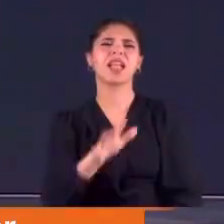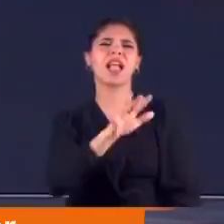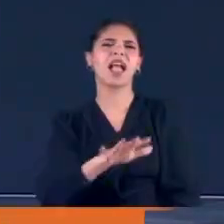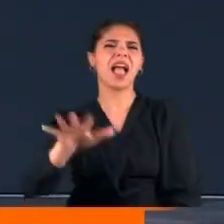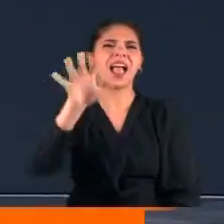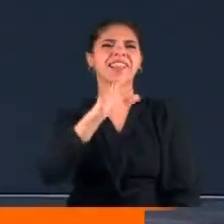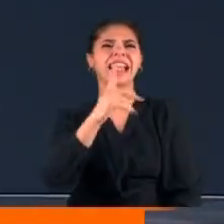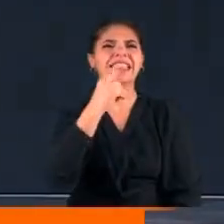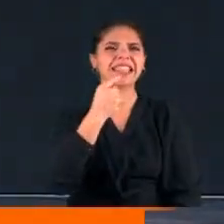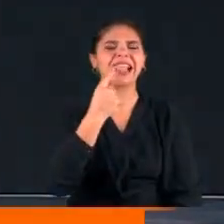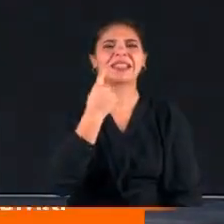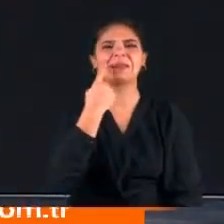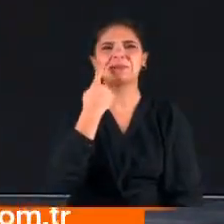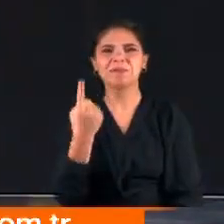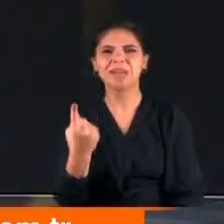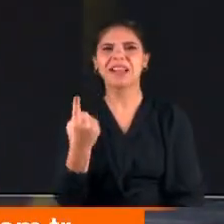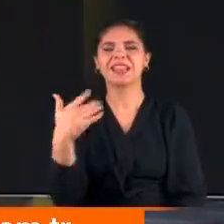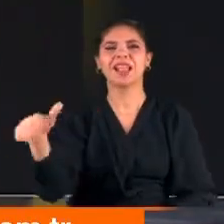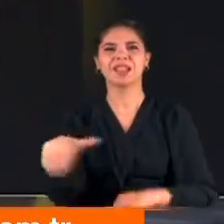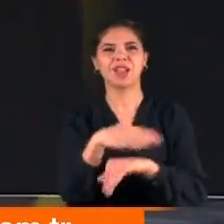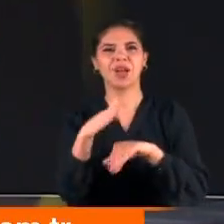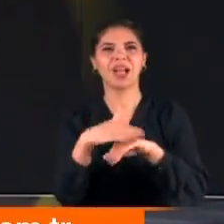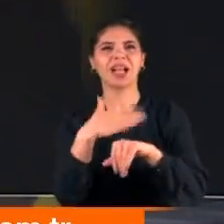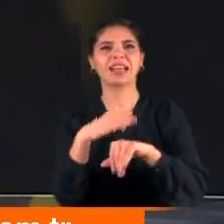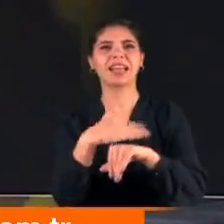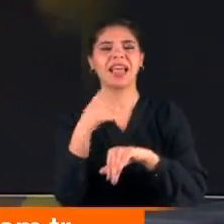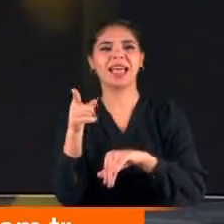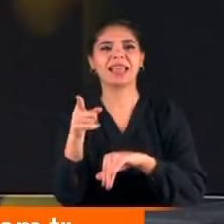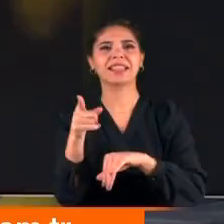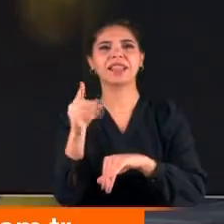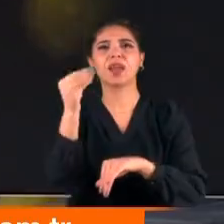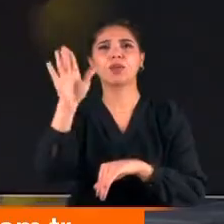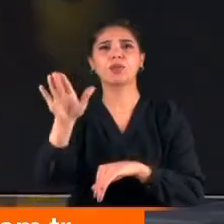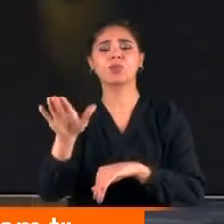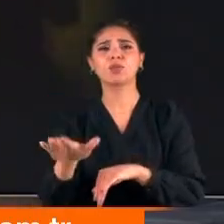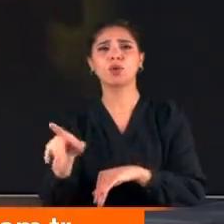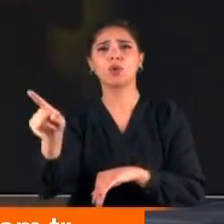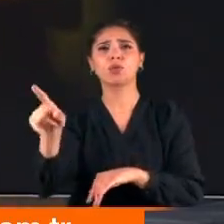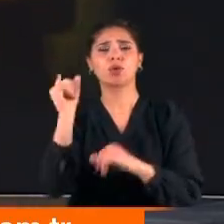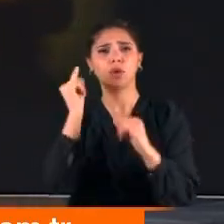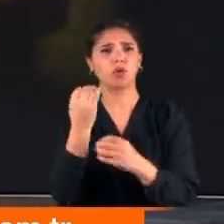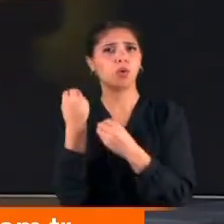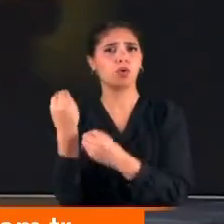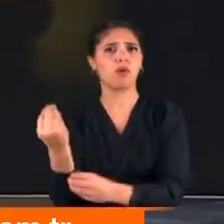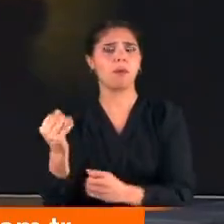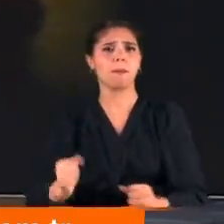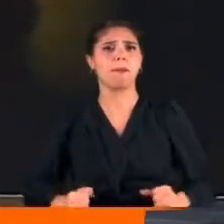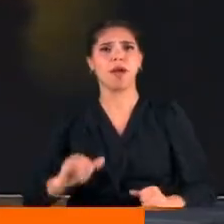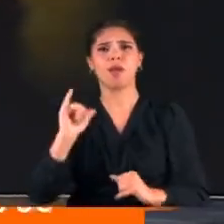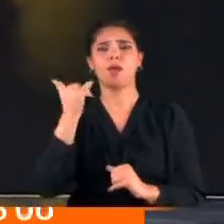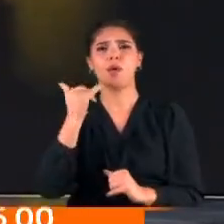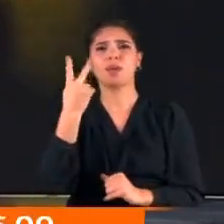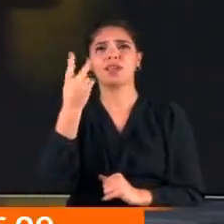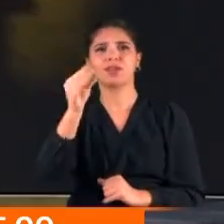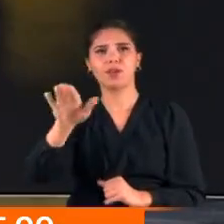Çoğumuzun sevimliliklerine kayıtsız kalamadığı sokak kedilerinden biri küçük bir çocuğa çok kötü anlar yaşattı. Parkta oyun oynayan iki minik bir